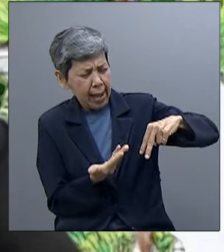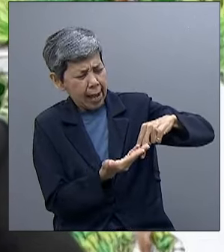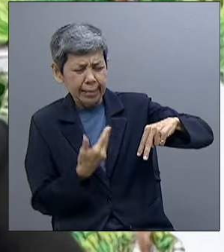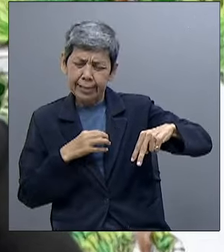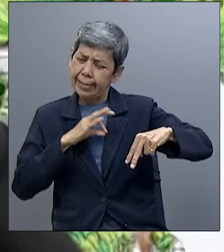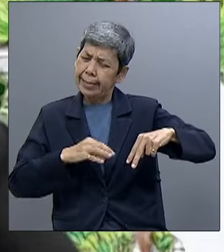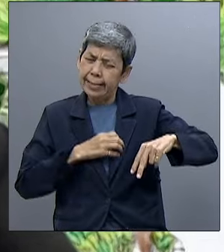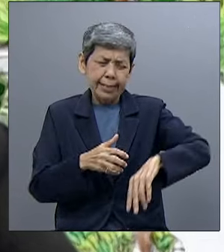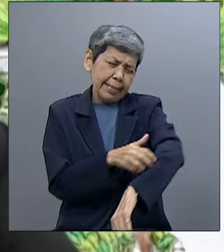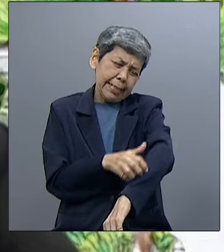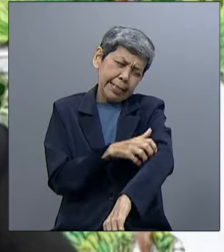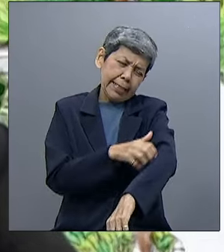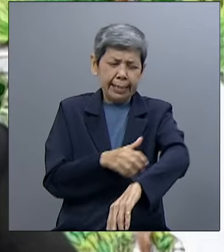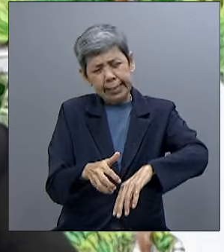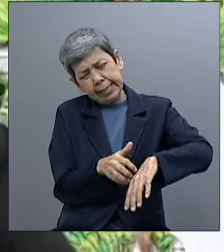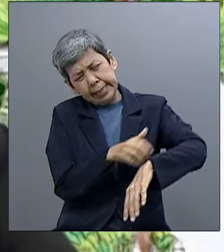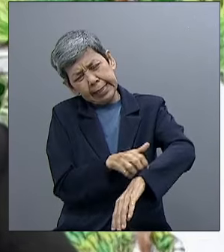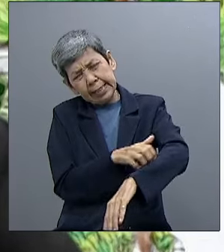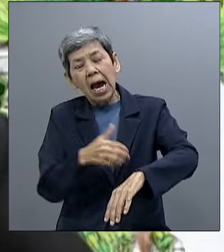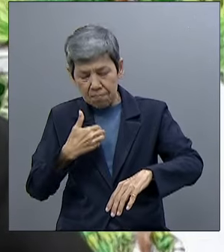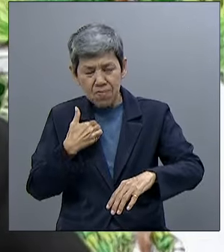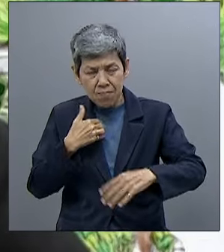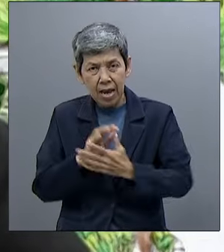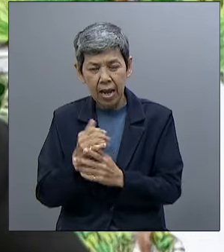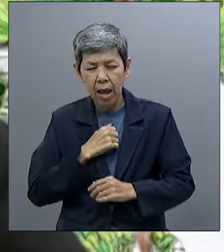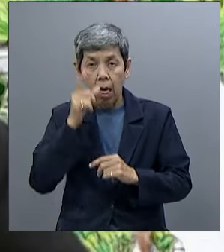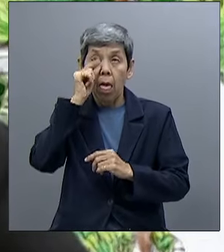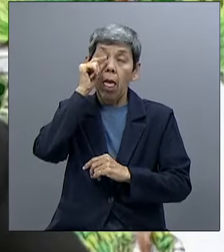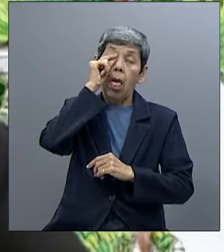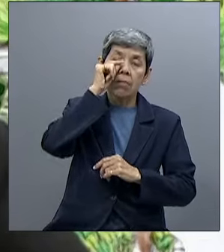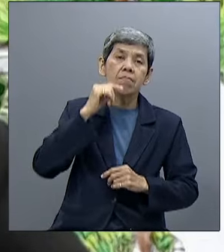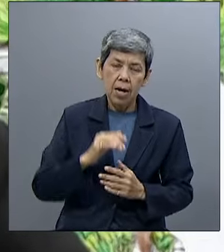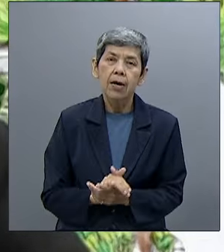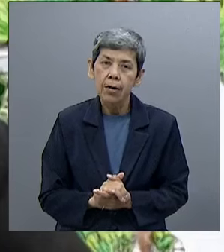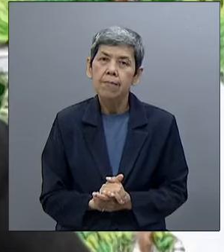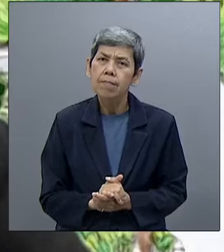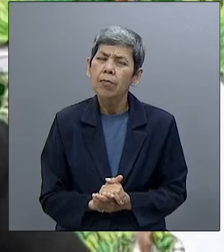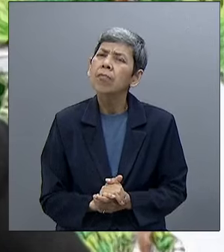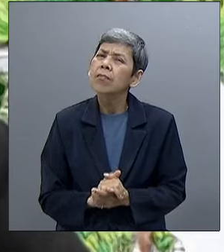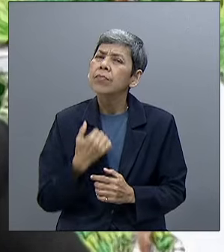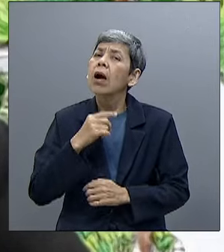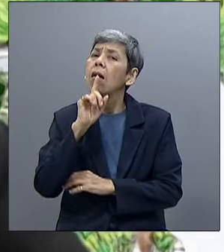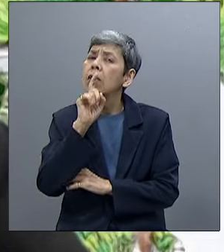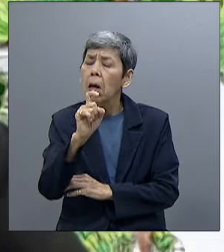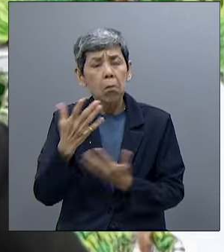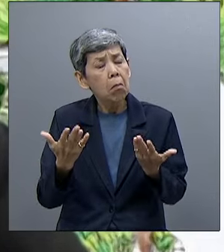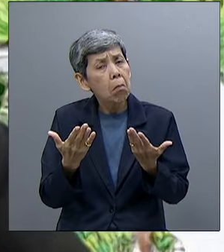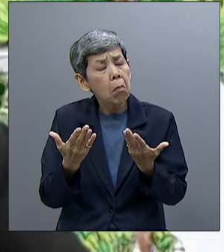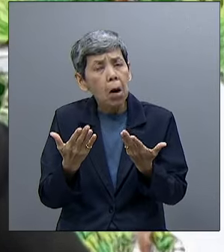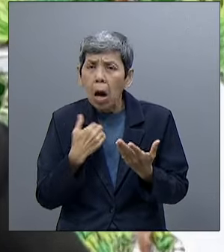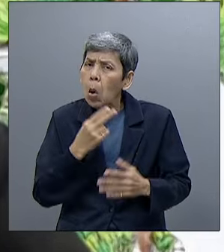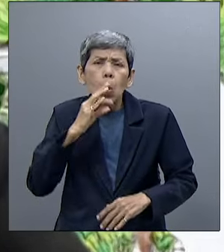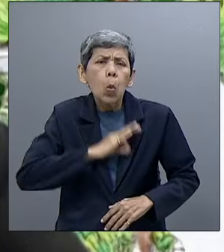ที่เอ่อพอเกิดขึ้นแล้วเนี่ยก็จะทำให้เราหลับยากขึ้นนะคะครับๆอาจารย์หมอครับคือมันจะต้องสำแดง